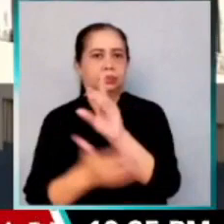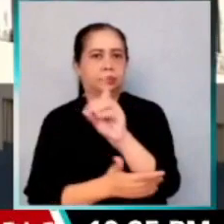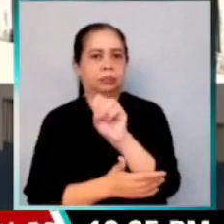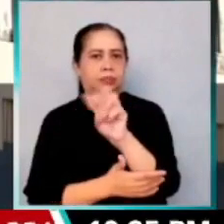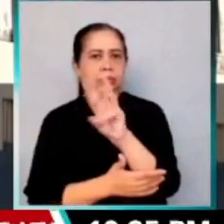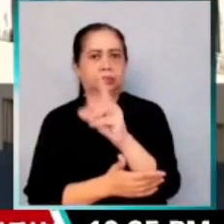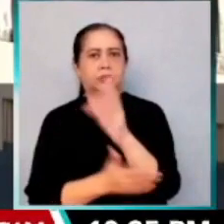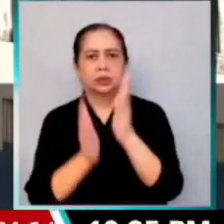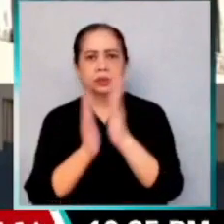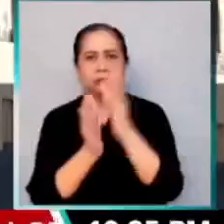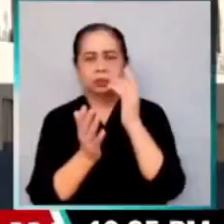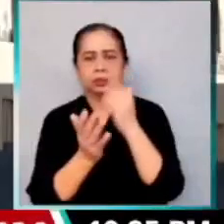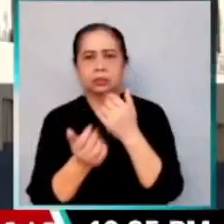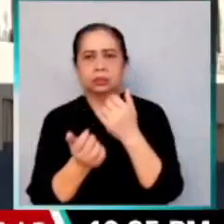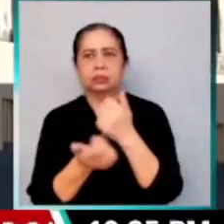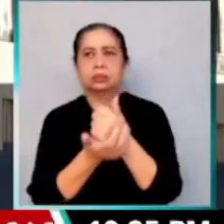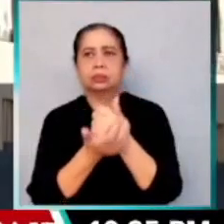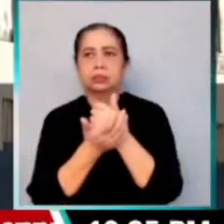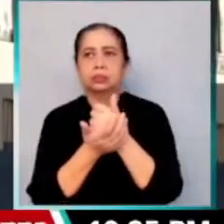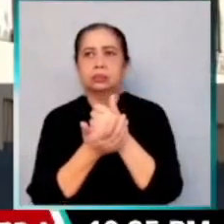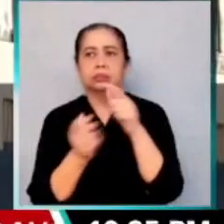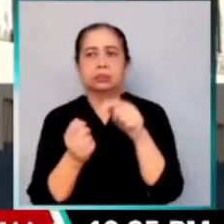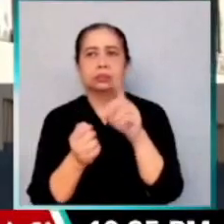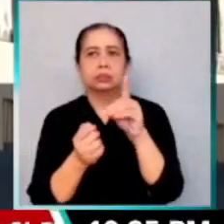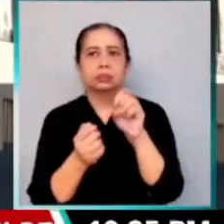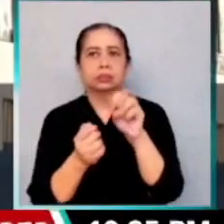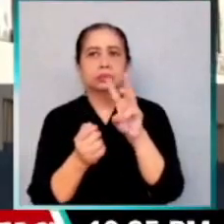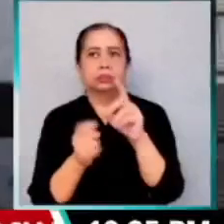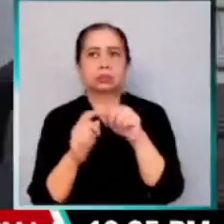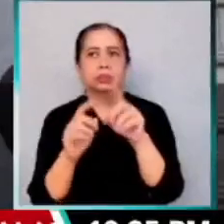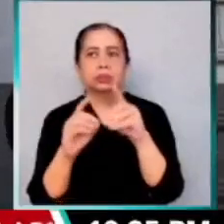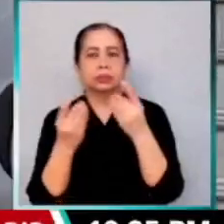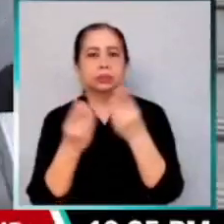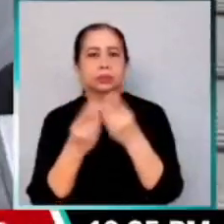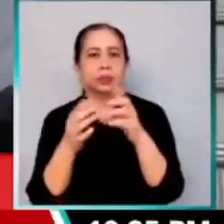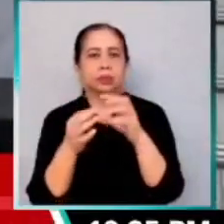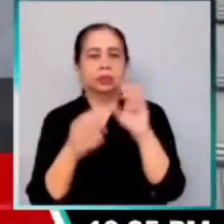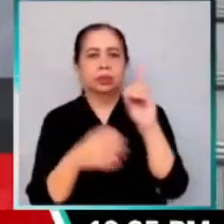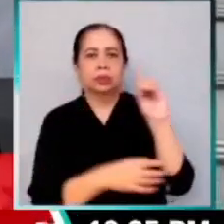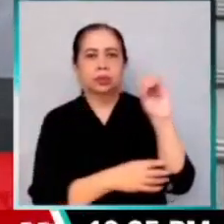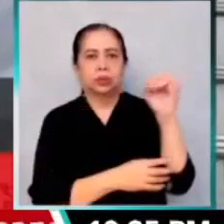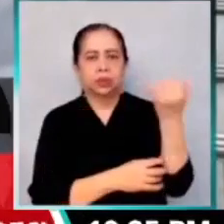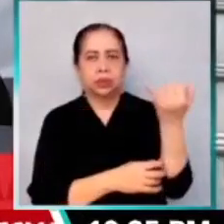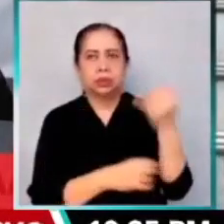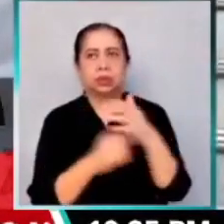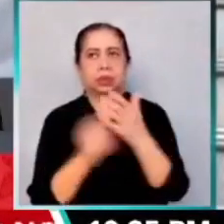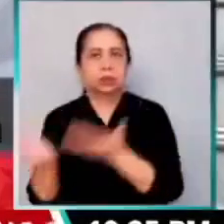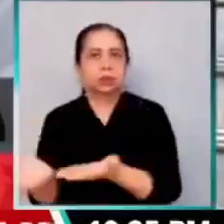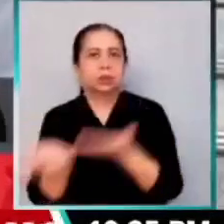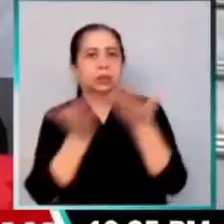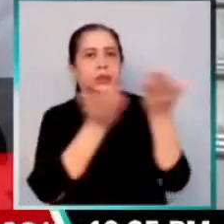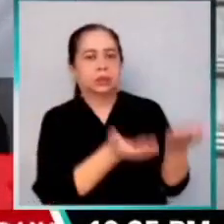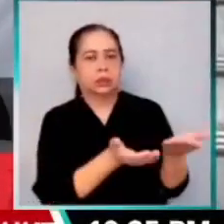proteksyon. Inilapit na raw ito ng DSWD sa Department of Justice. Turn over lang namin yung